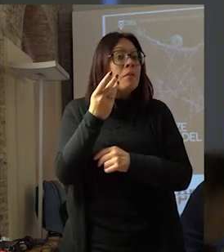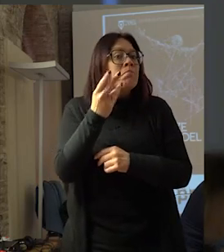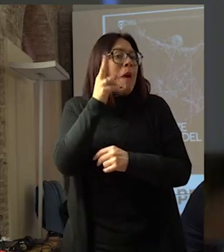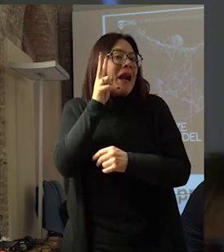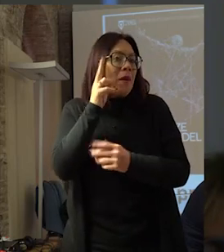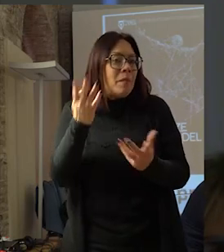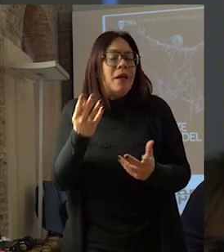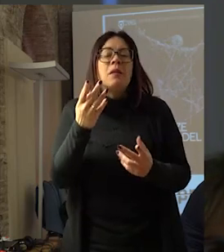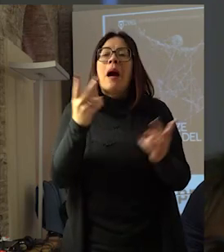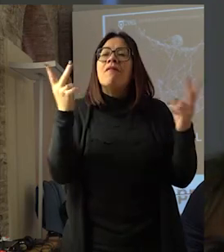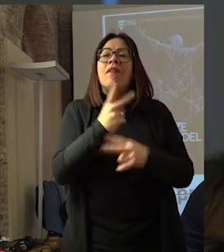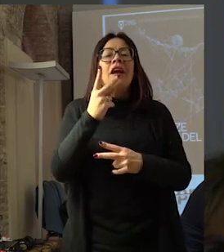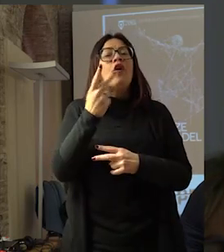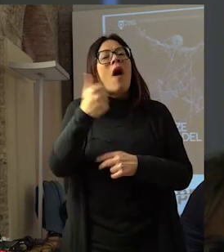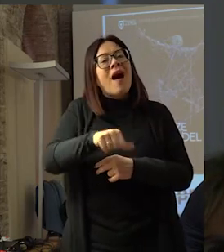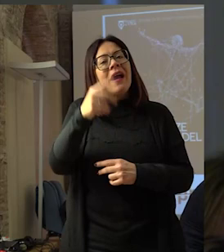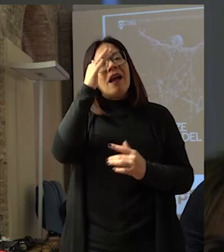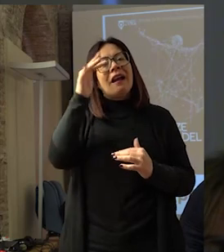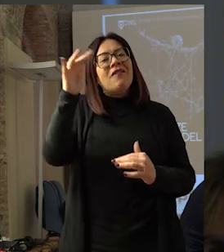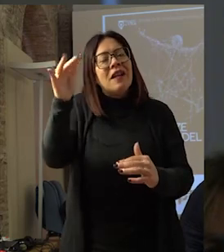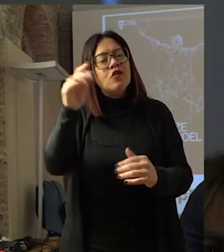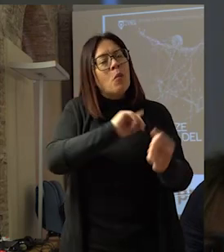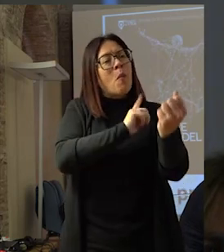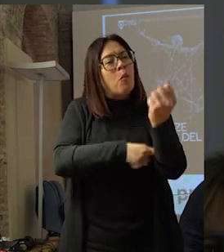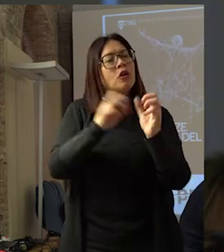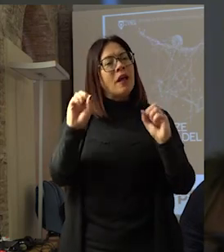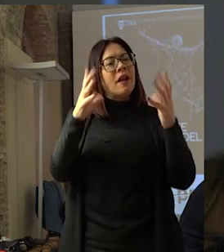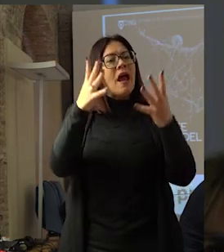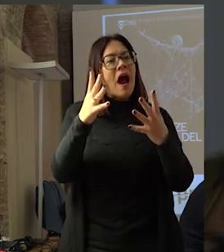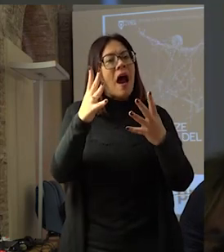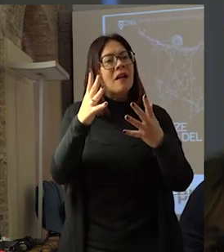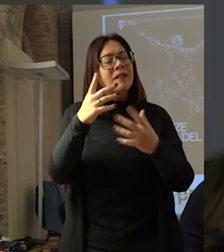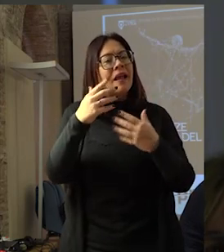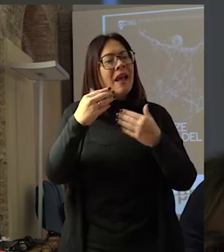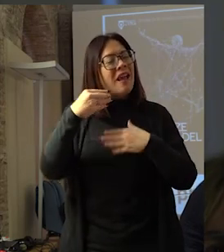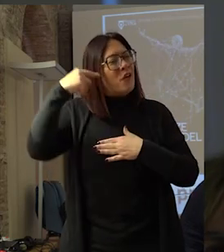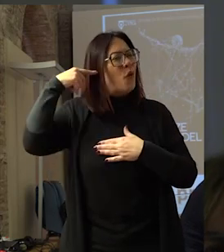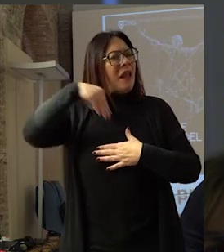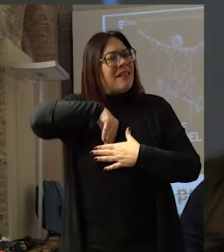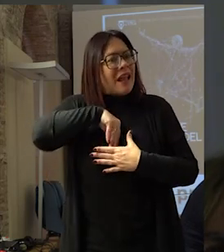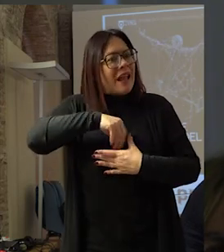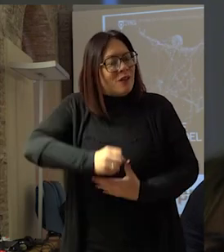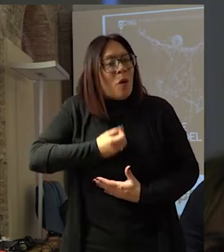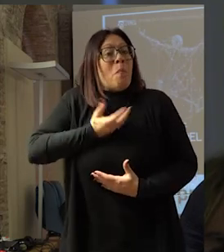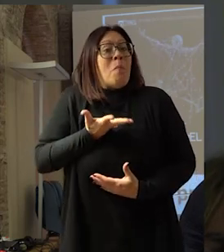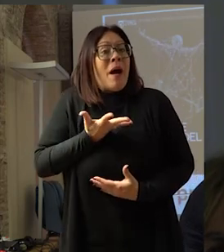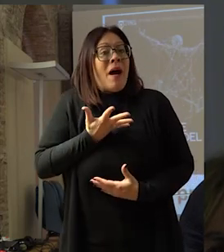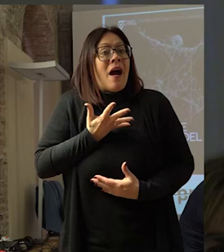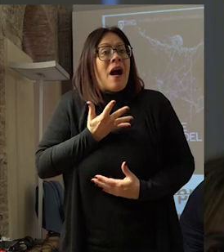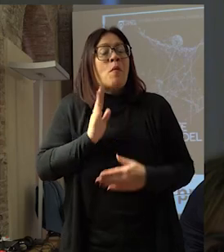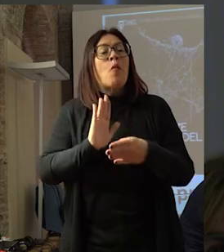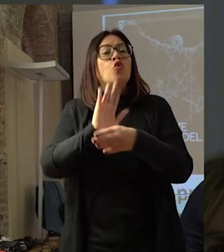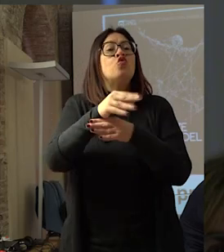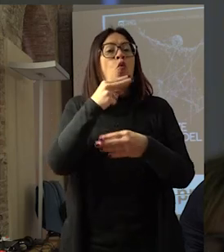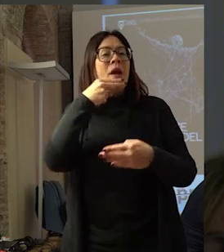riflessioni sul potere che ha l'arte di farci uscire da noi stessi, di superare le etichette, di superare le